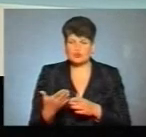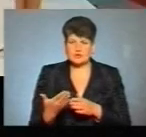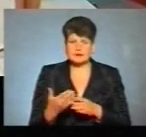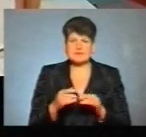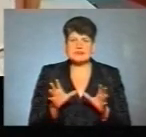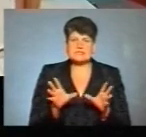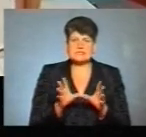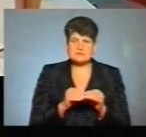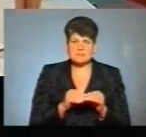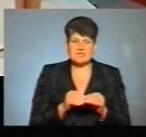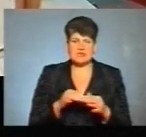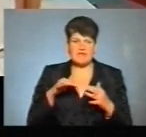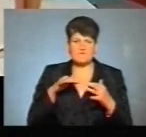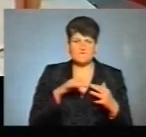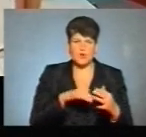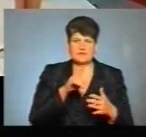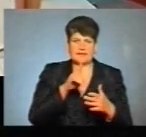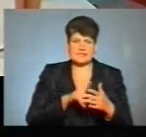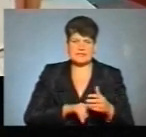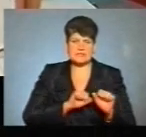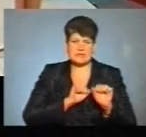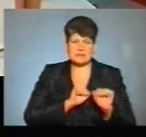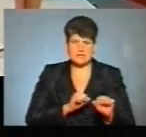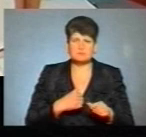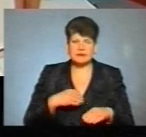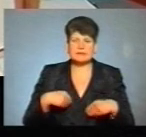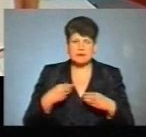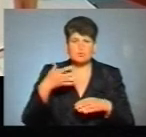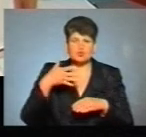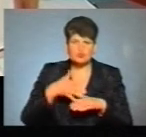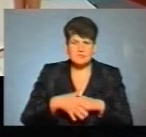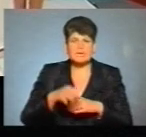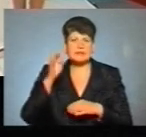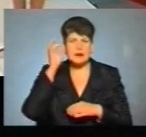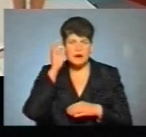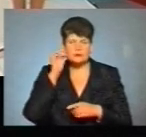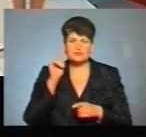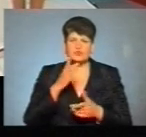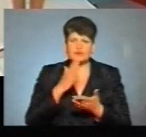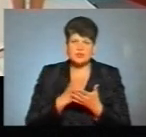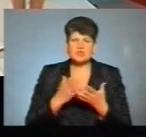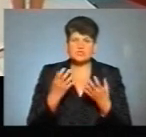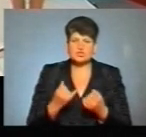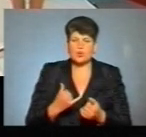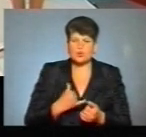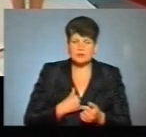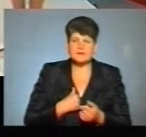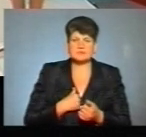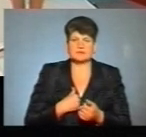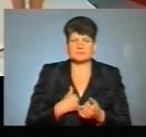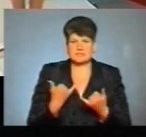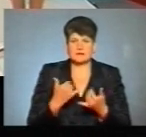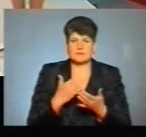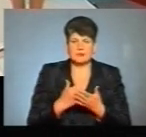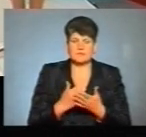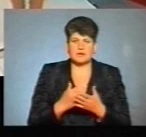«Спільний фронт, надійний тил». Нею ми даємо розуміти і нагадуємо, що є ще досі. У нас зараз ми стикнулися, та